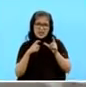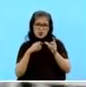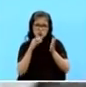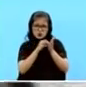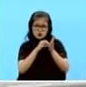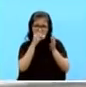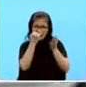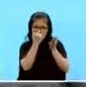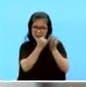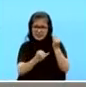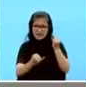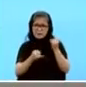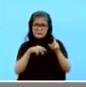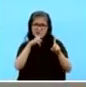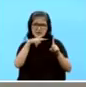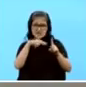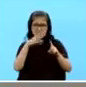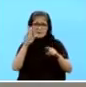terperiksa kunci